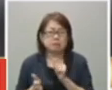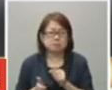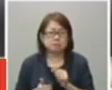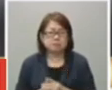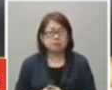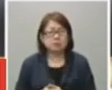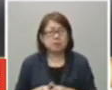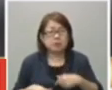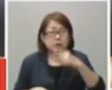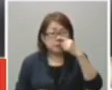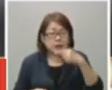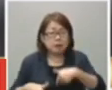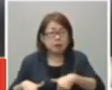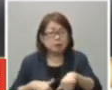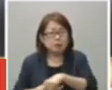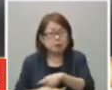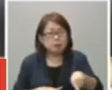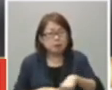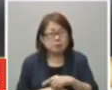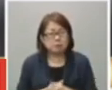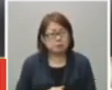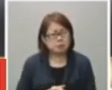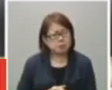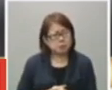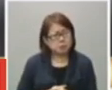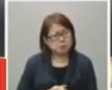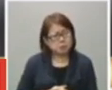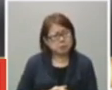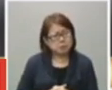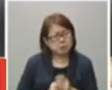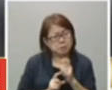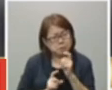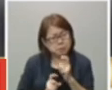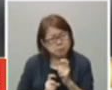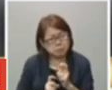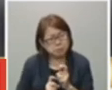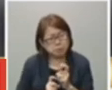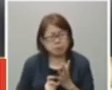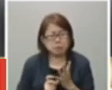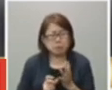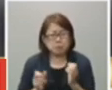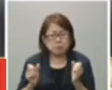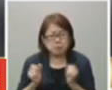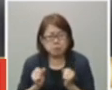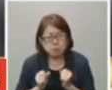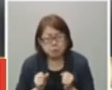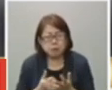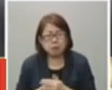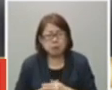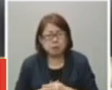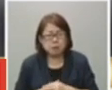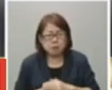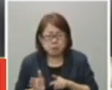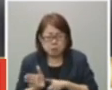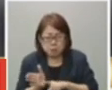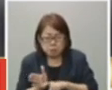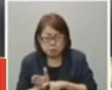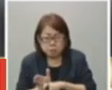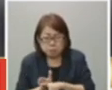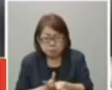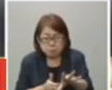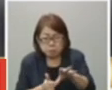ทำให้คนไทยต้องเสี่ยงอันตรายจากการแพร่ระบาดของโรคร้ายครับ